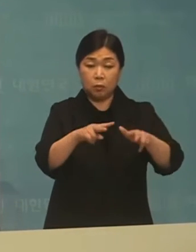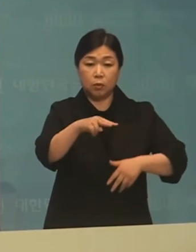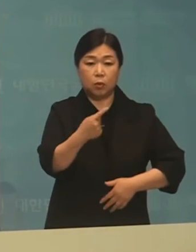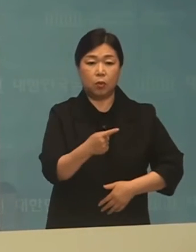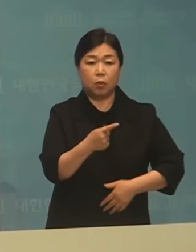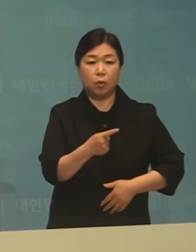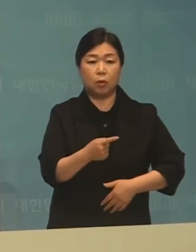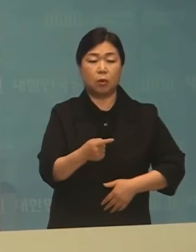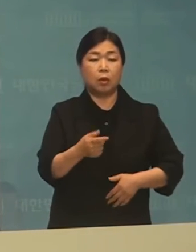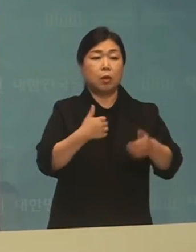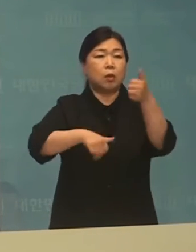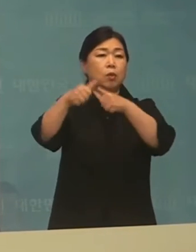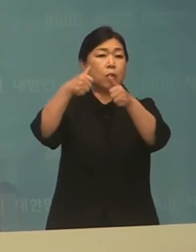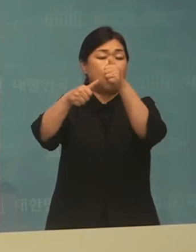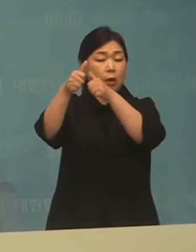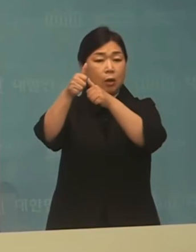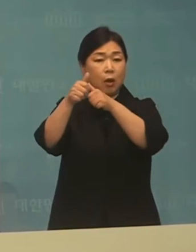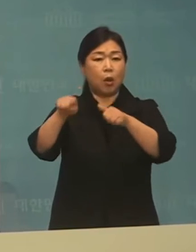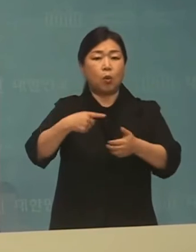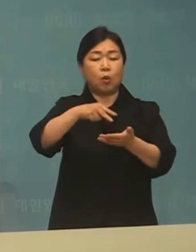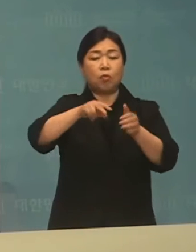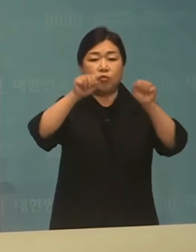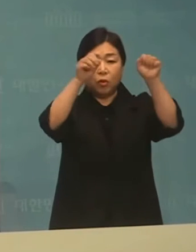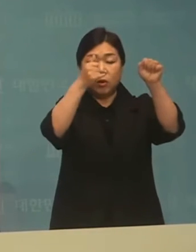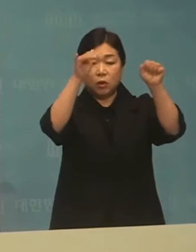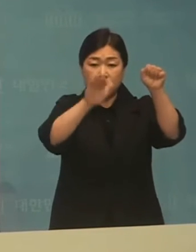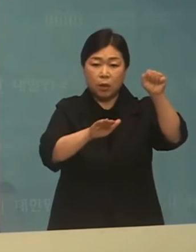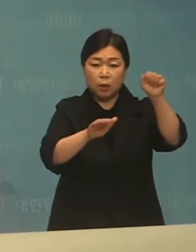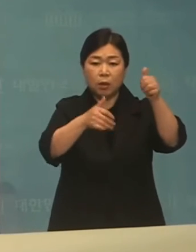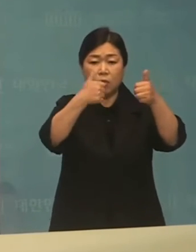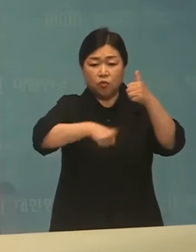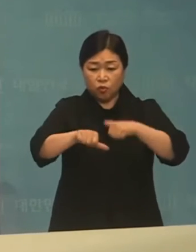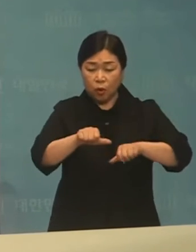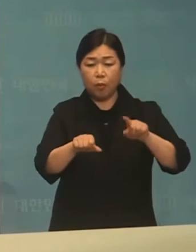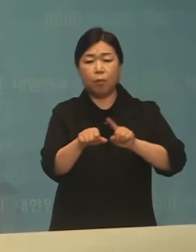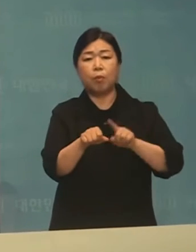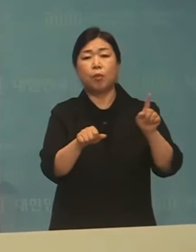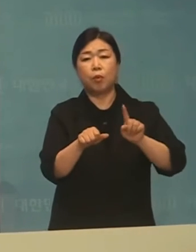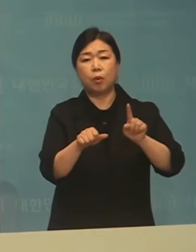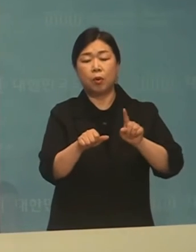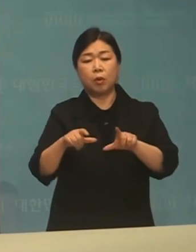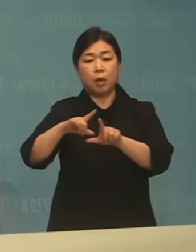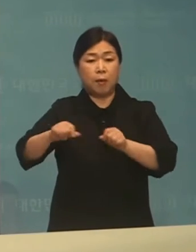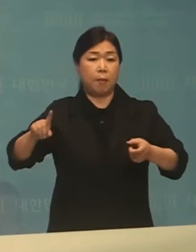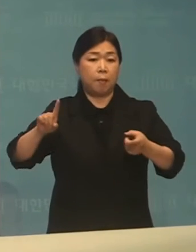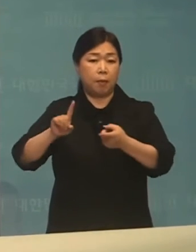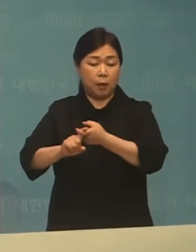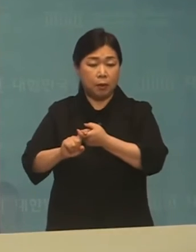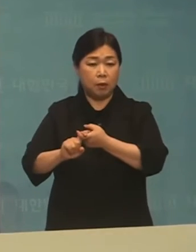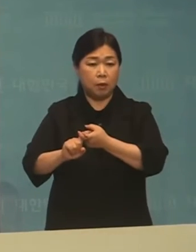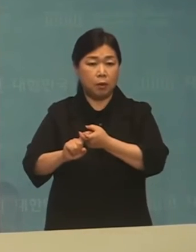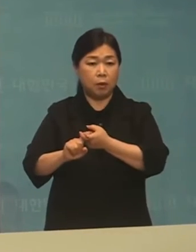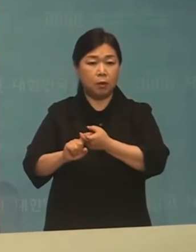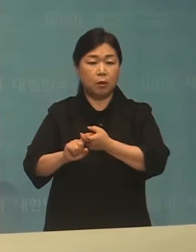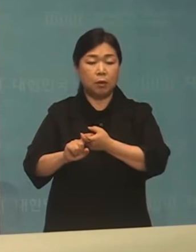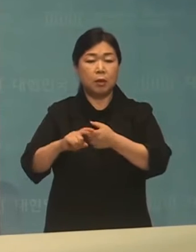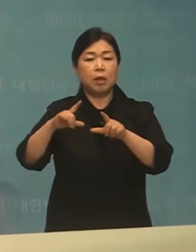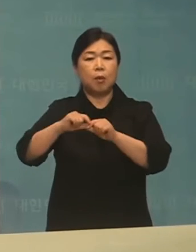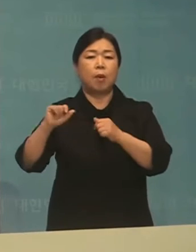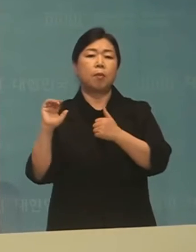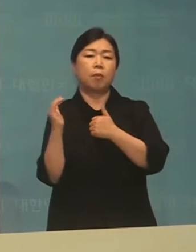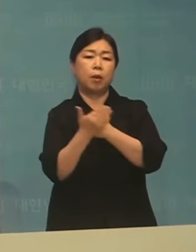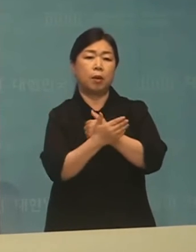지금도 선대에는 독립운동을 했으나 토착 외구와 한몸이 되어 친일을 비호하는